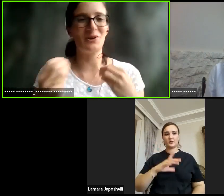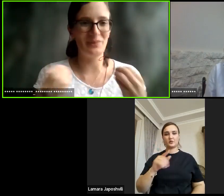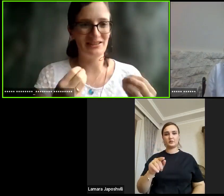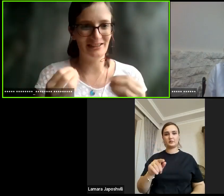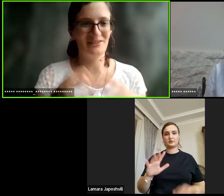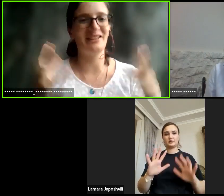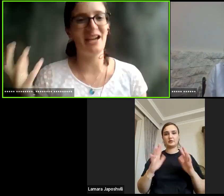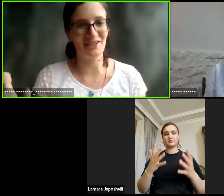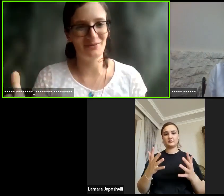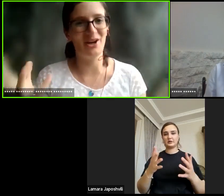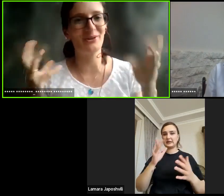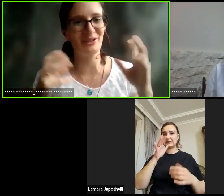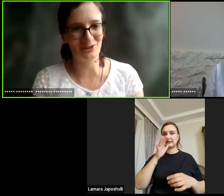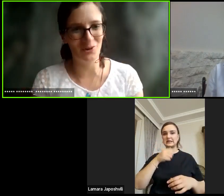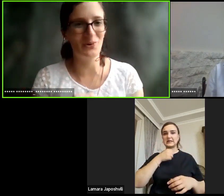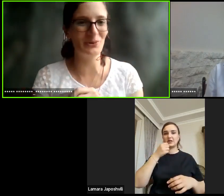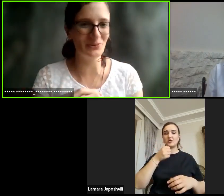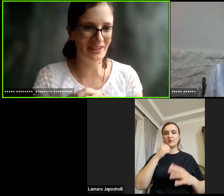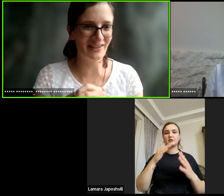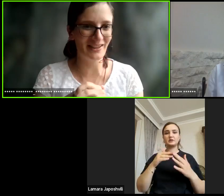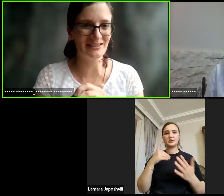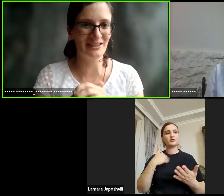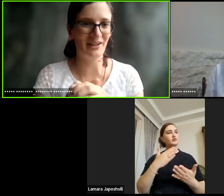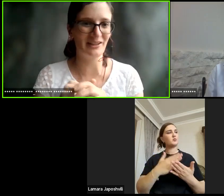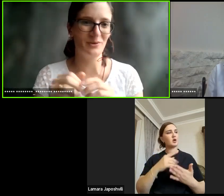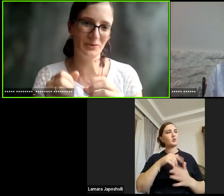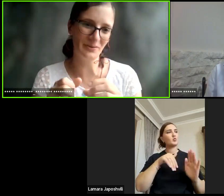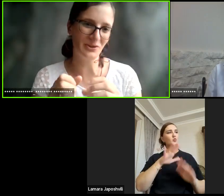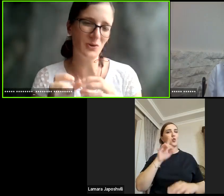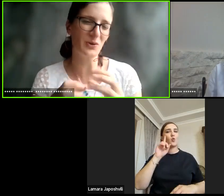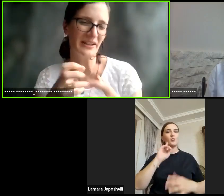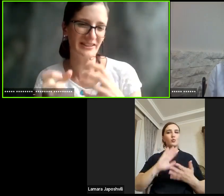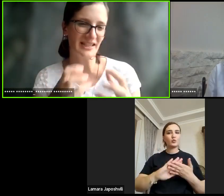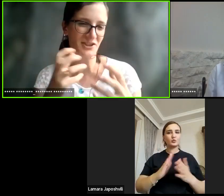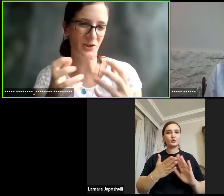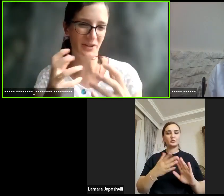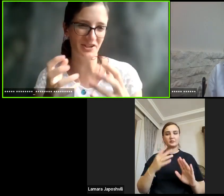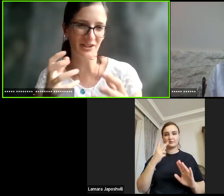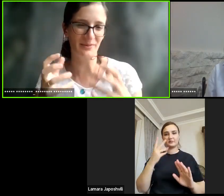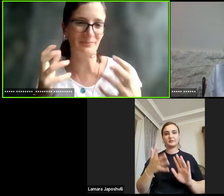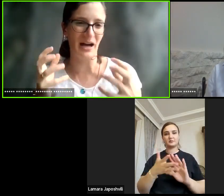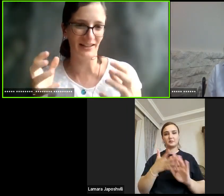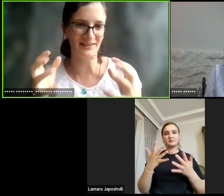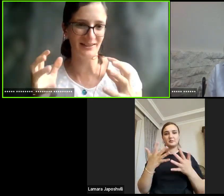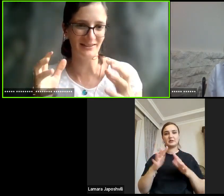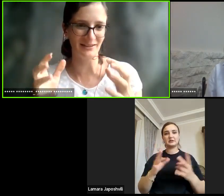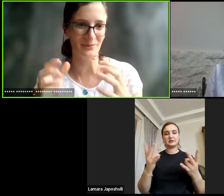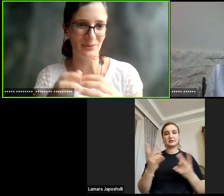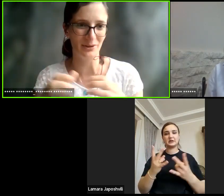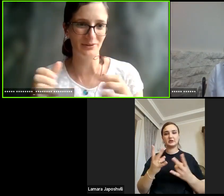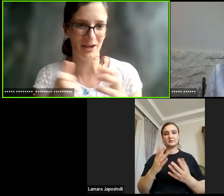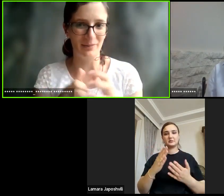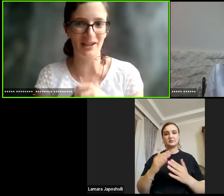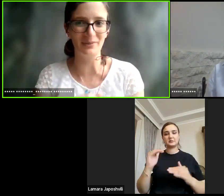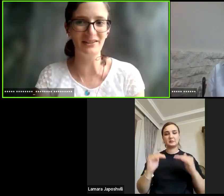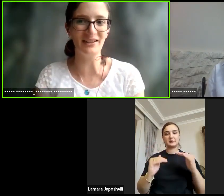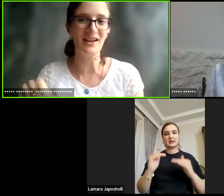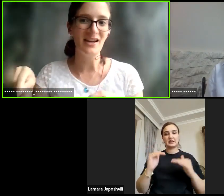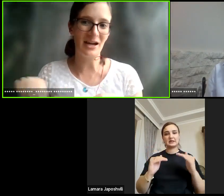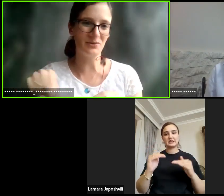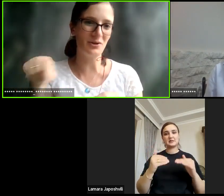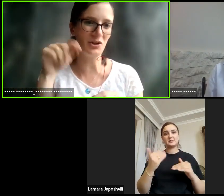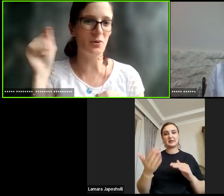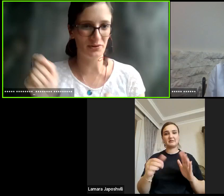შემთხვევა ასაკოვან პაციენტებთან, აი სახლში მაქვს ესეთი კომფორტულია რაღაცა, მაგრამ ხვდებით, რომ უფრო მეტი საჭიროება ჭირდება ბალანსის მხრივ დახმარება